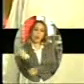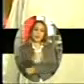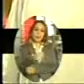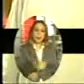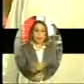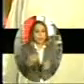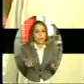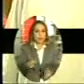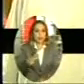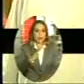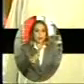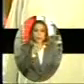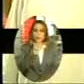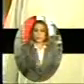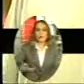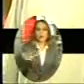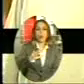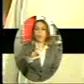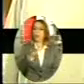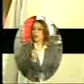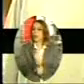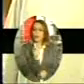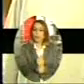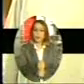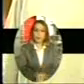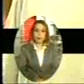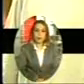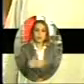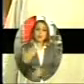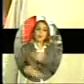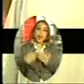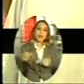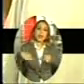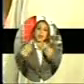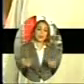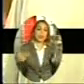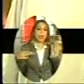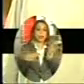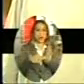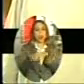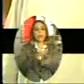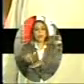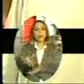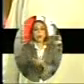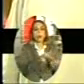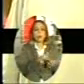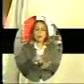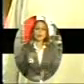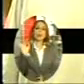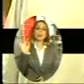את הציבור, לא נסכן את העובדים שלנו, ולכן התהליך הזה של החזרת החשמל במקומות בהם הרשת